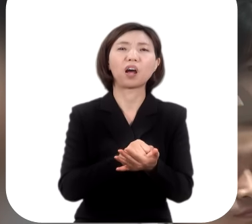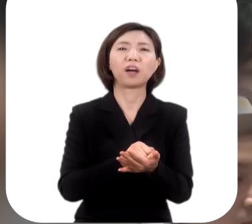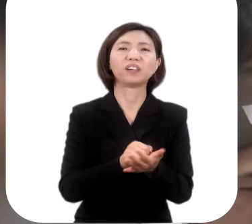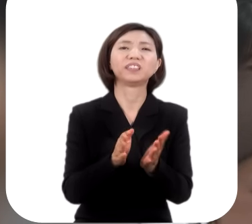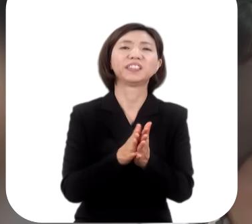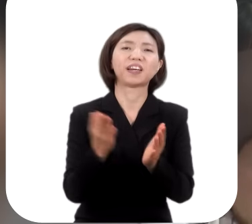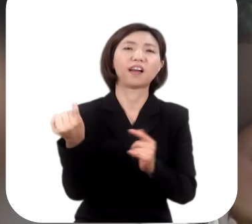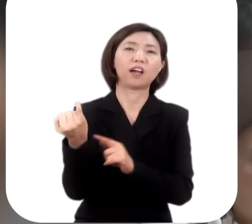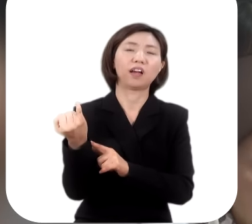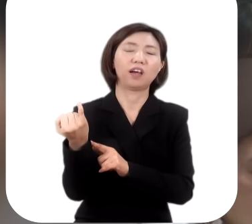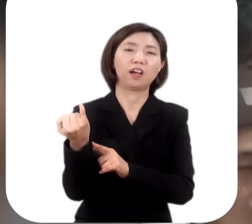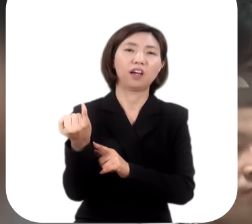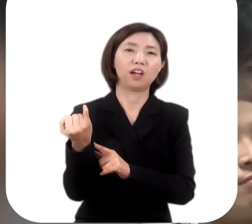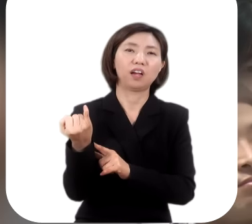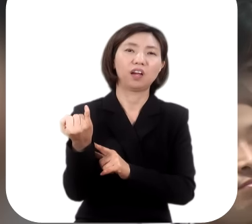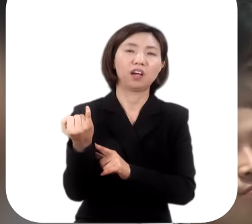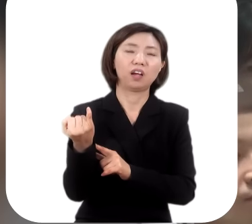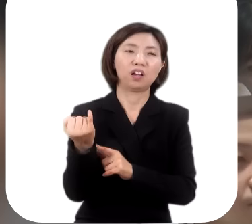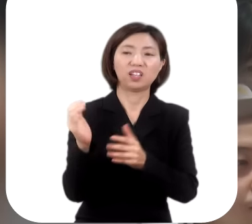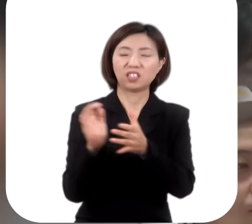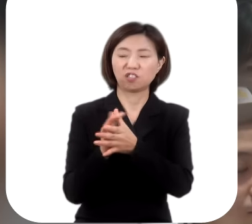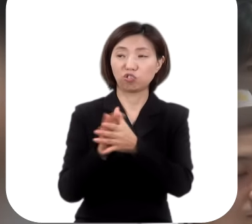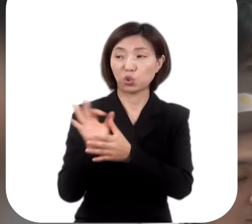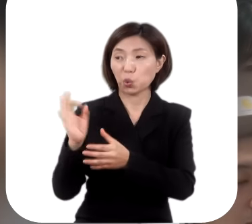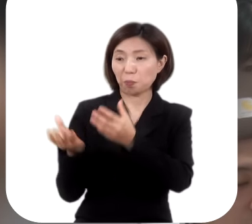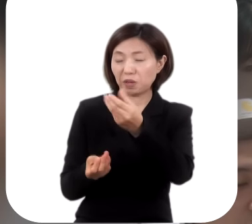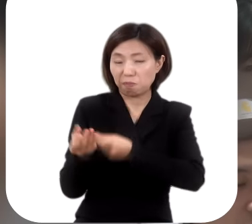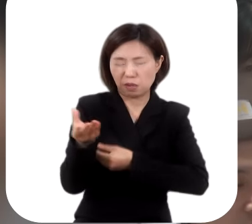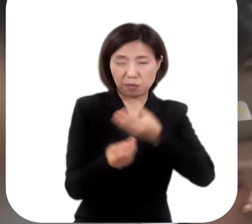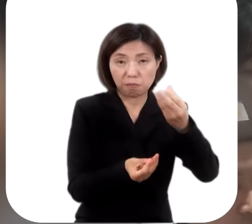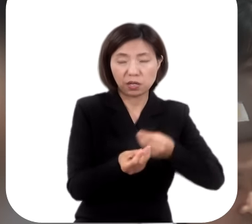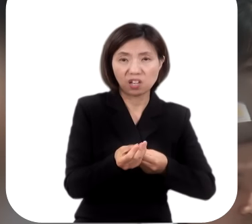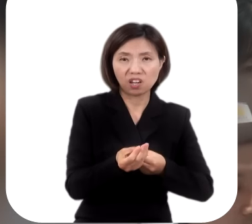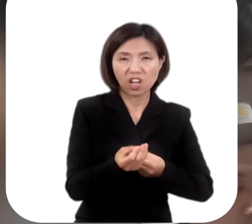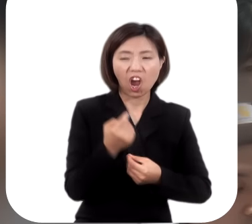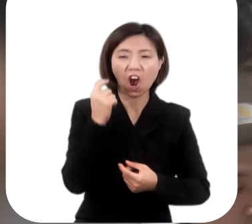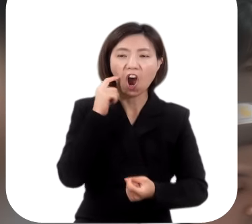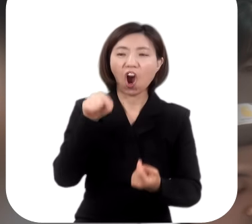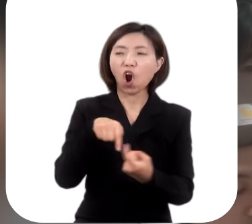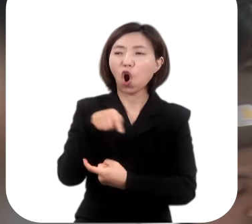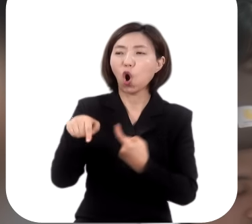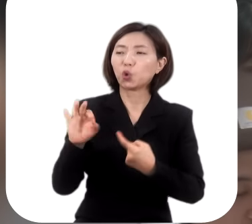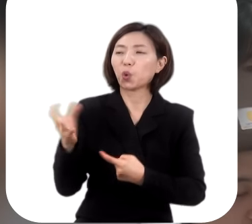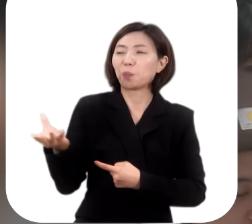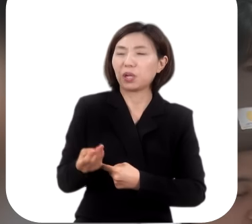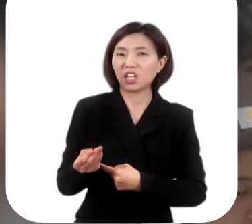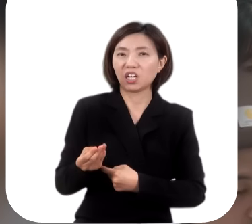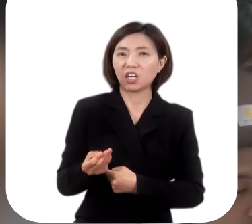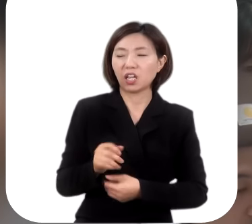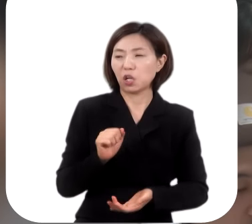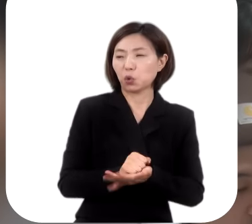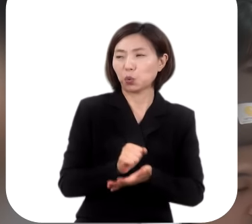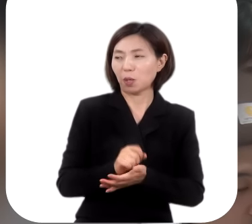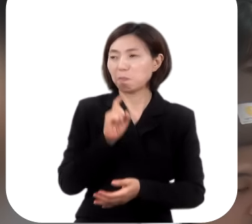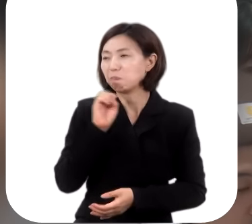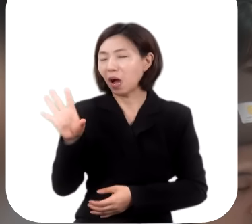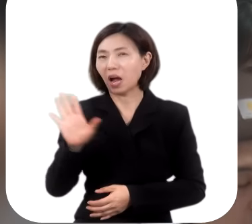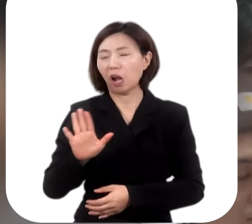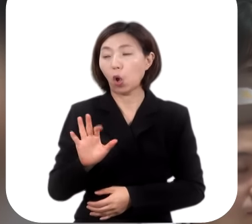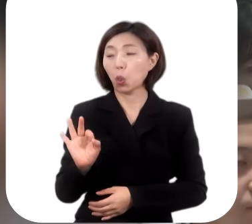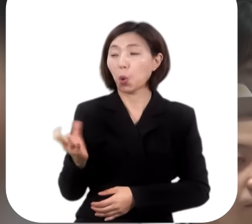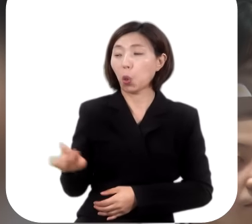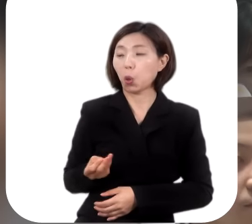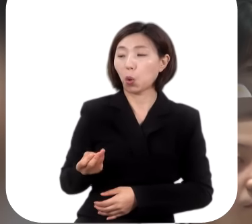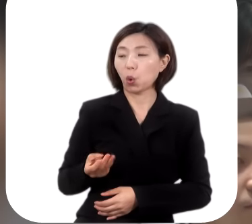도박에 손을 댄 거예요. 도박에 손을 대고 여기저기 지인분들한테 돈을 빌려서 빌릴 때는 거짓말을 하고 빌리는 거예요, 이제.